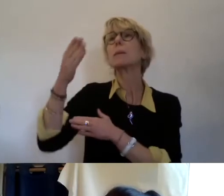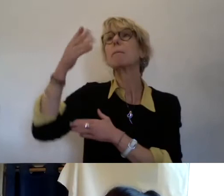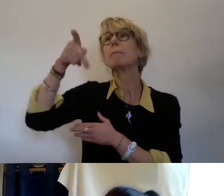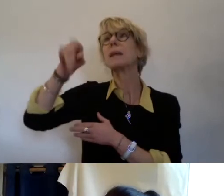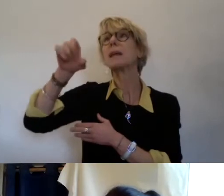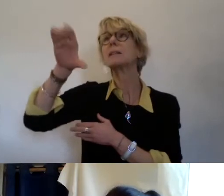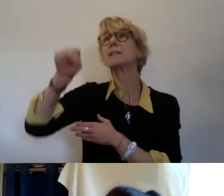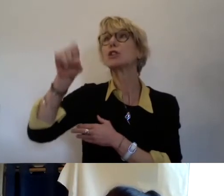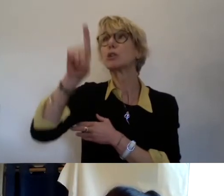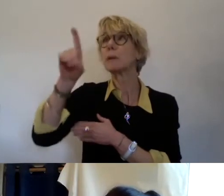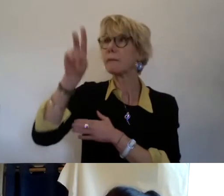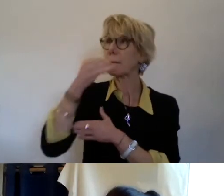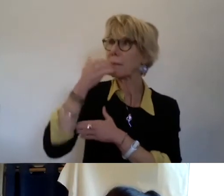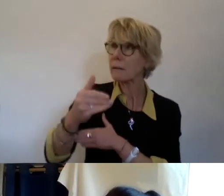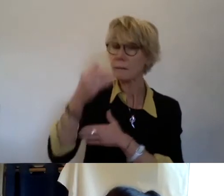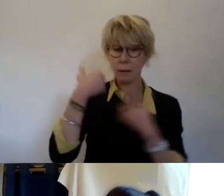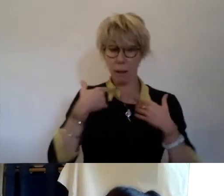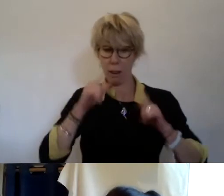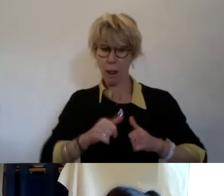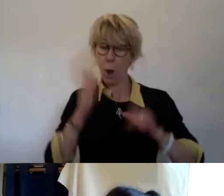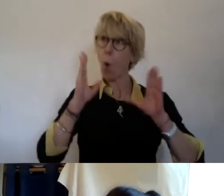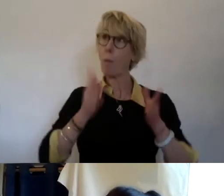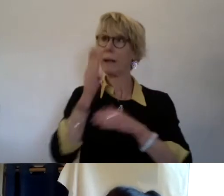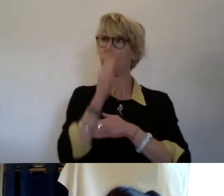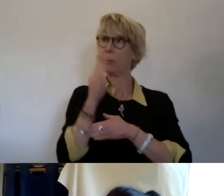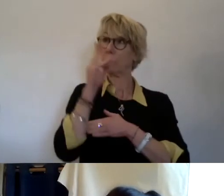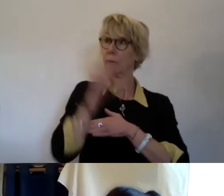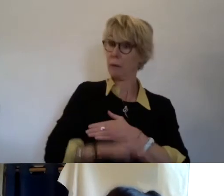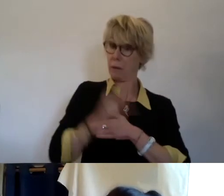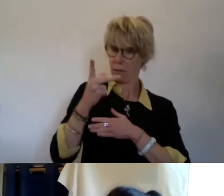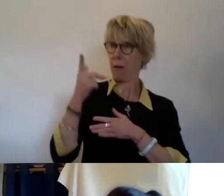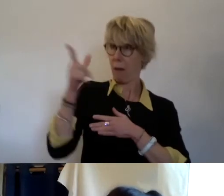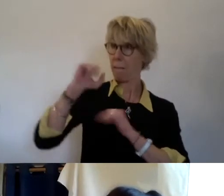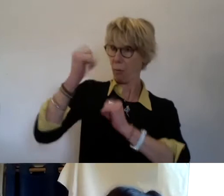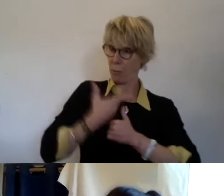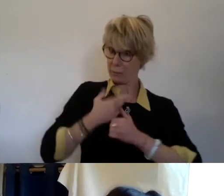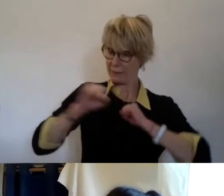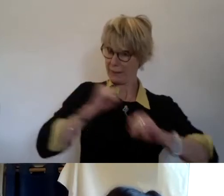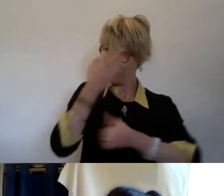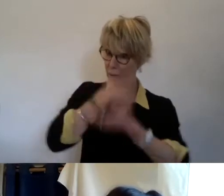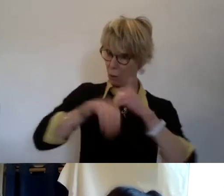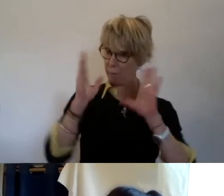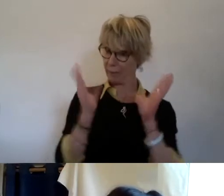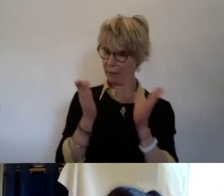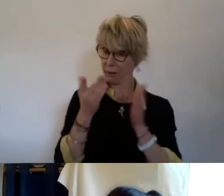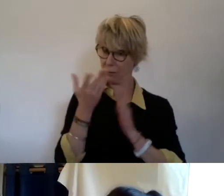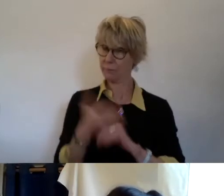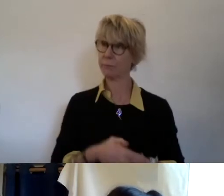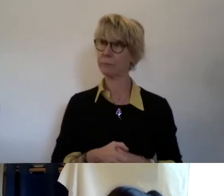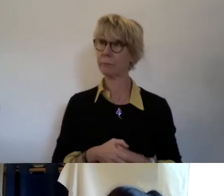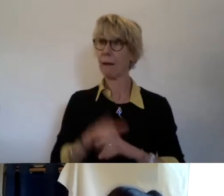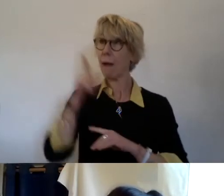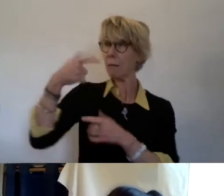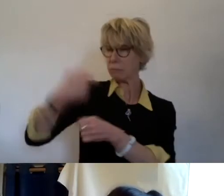elle qui, sur mon lieu de travail à l'hôpital Bretonneau, a impulsé toute cette dynamique de culture à l'hôpital et qui nous pousse encore tout régulièrement